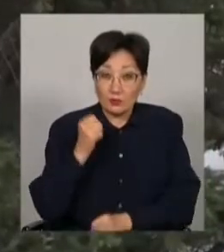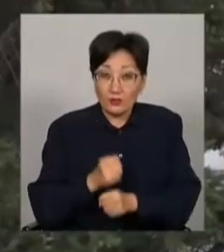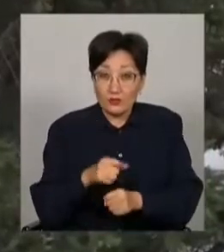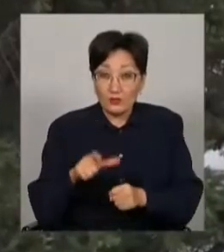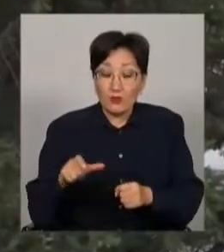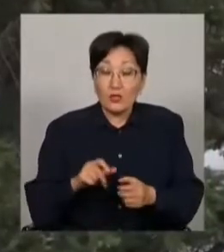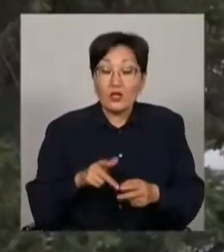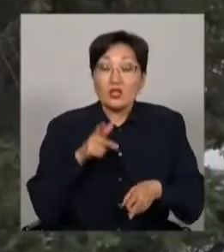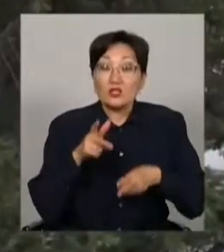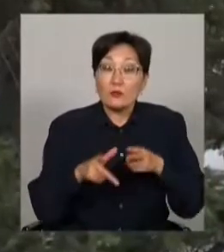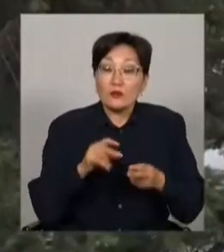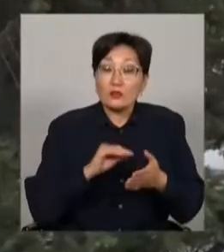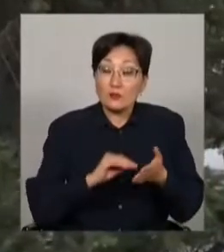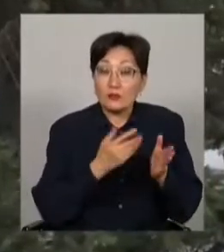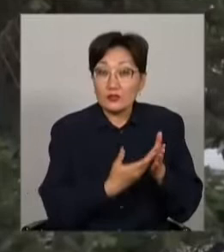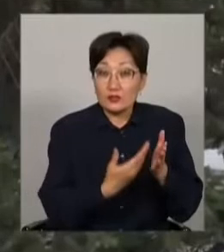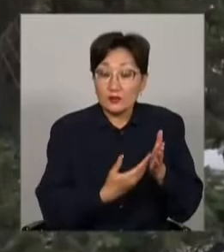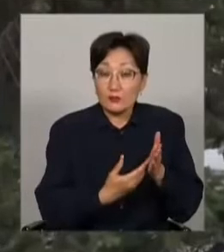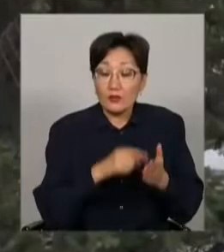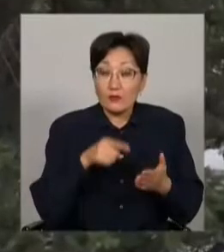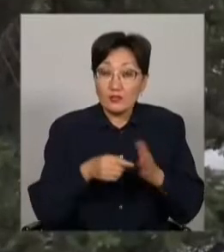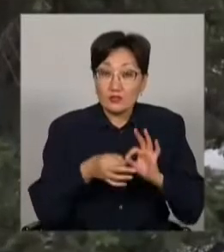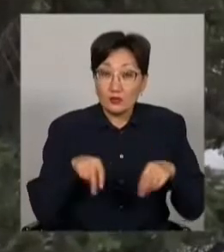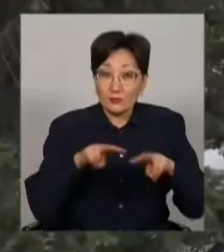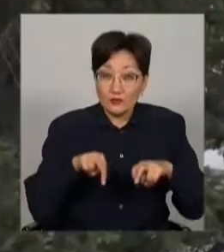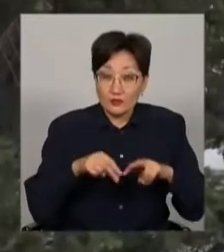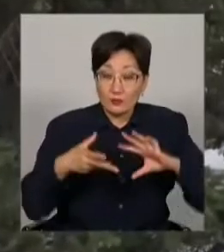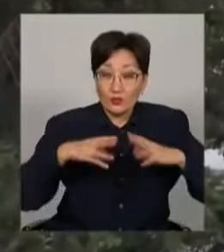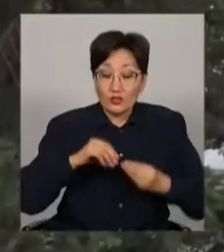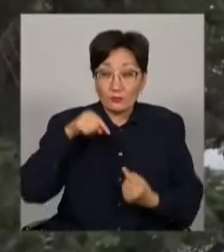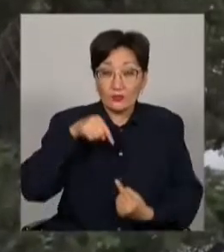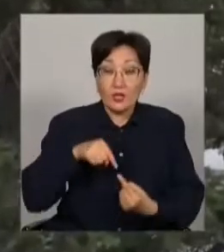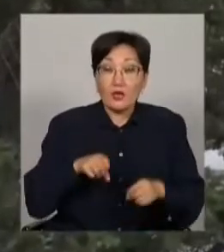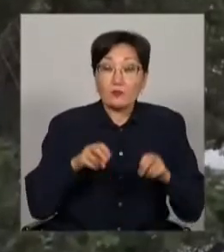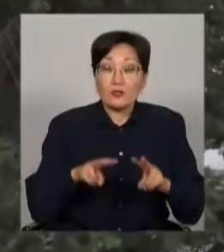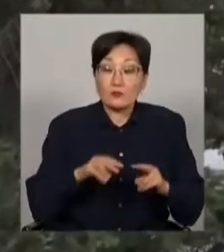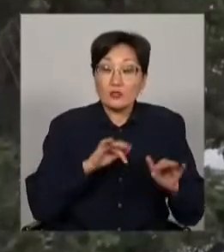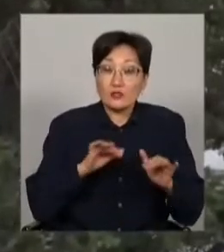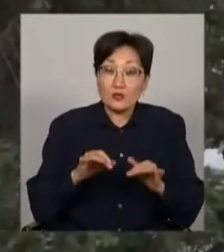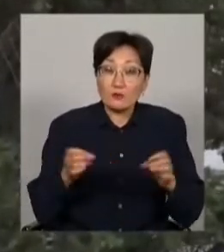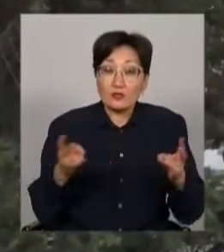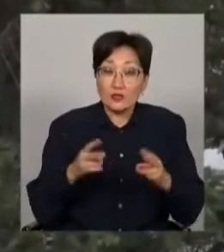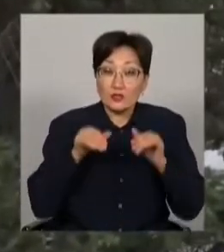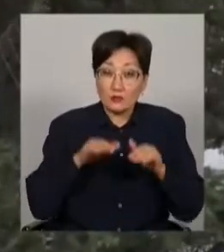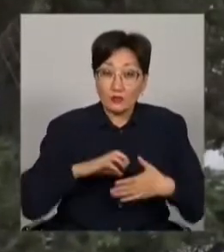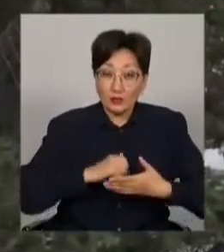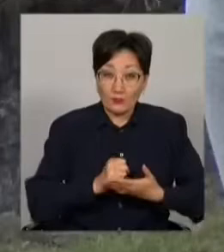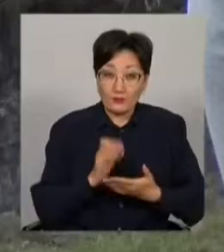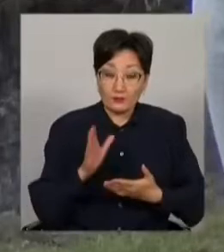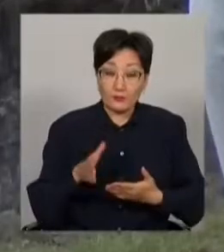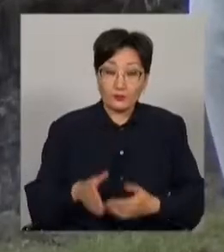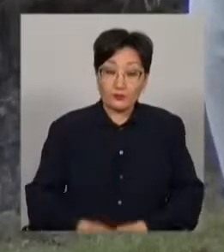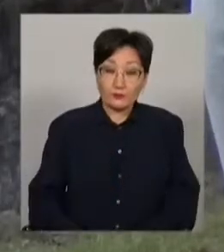қызметкерлерінің арызында көрсетілген мәселелерді жіті тексерді. Тексеріс қорытындысы бойынша арнайы шаралар мен тиісті шешімдер қабылданатын